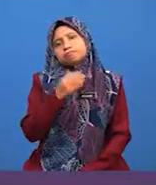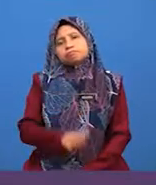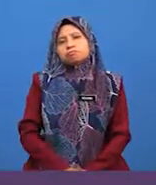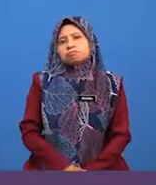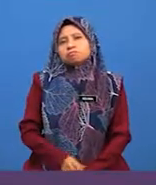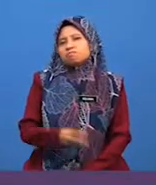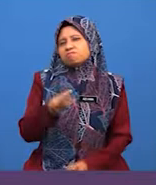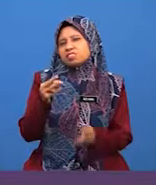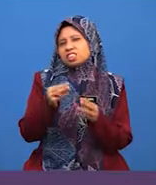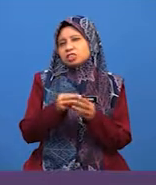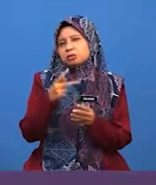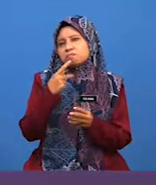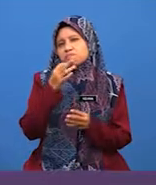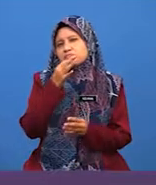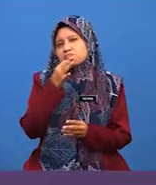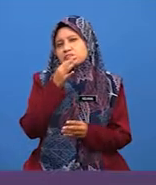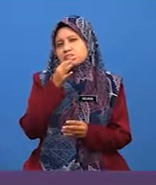Macam pelik rumah ini.